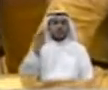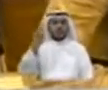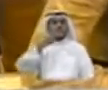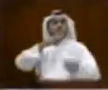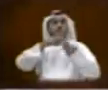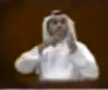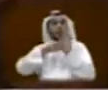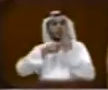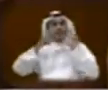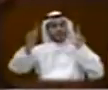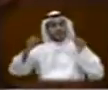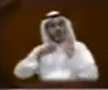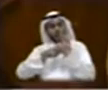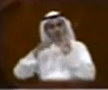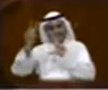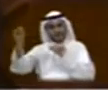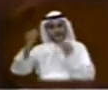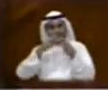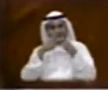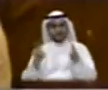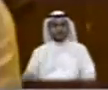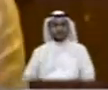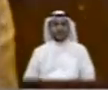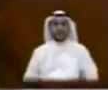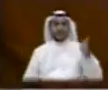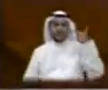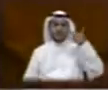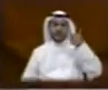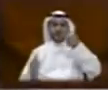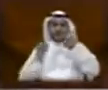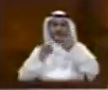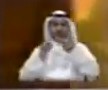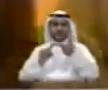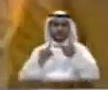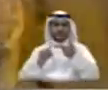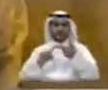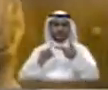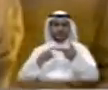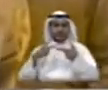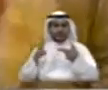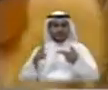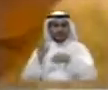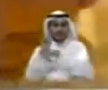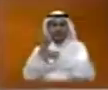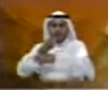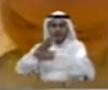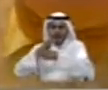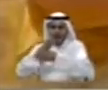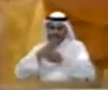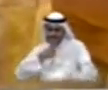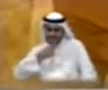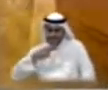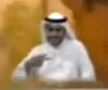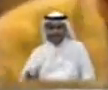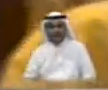في الكويت. جميل. والمرحلة الثانية هي مدرسة حرفية لتعليم